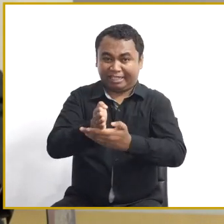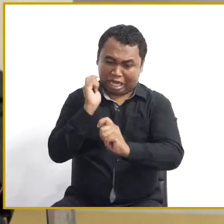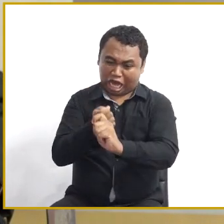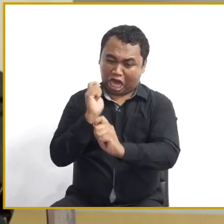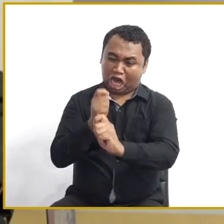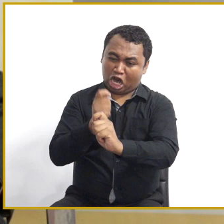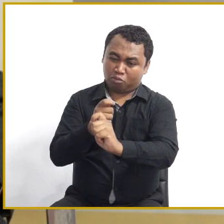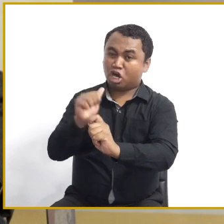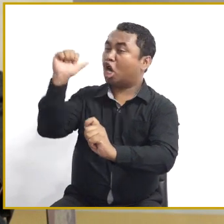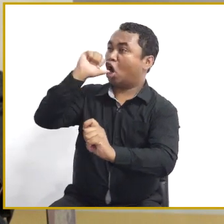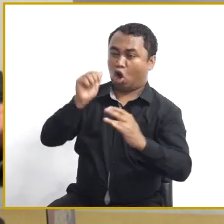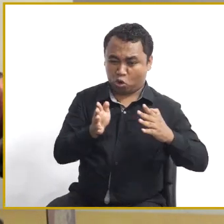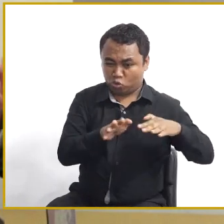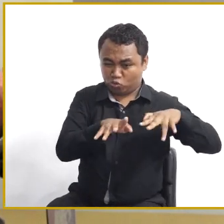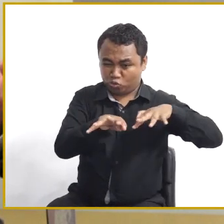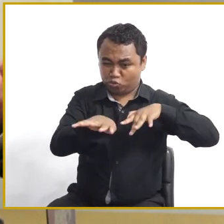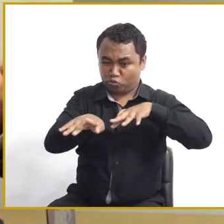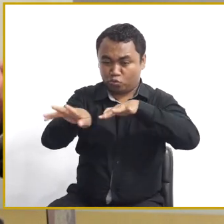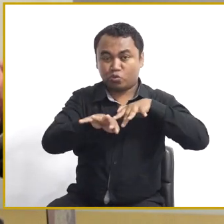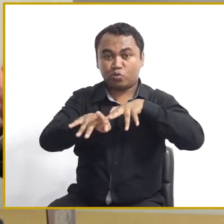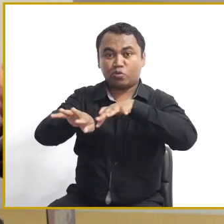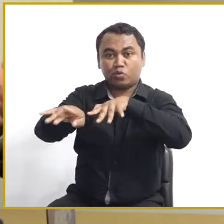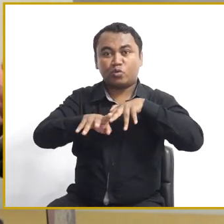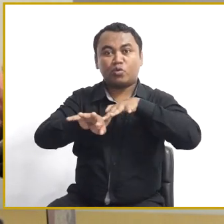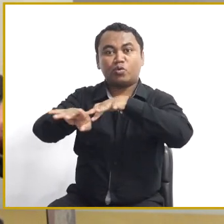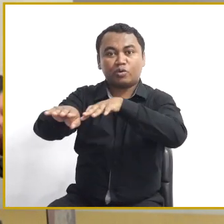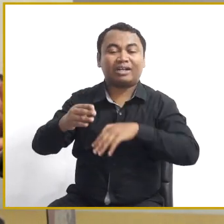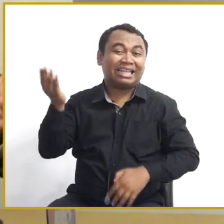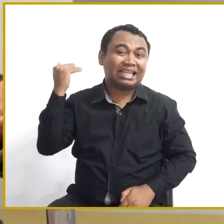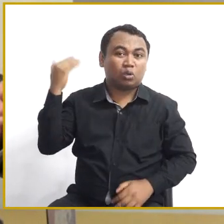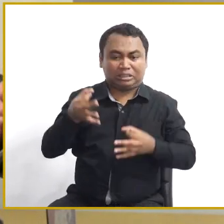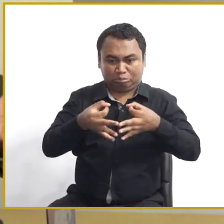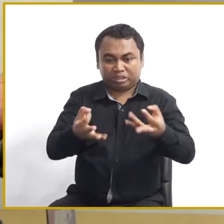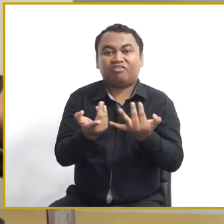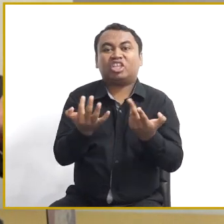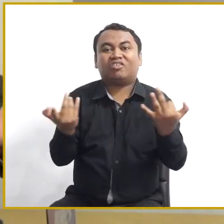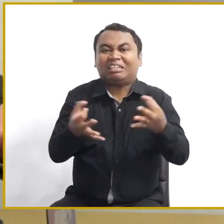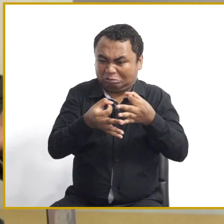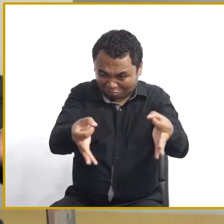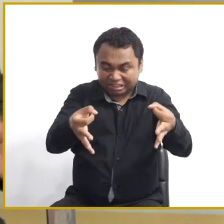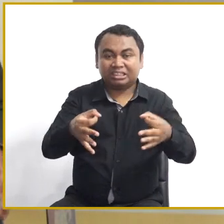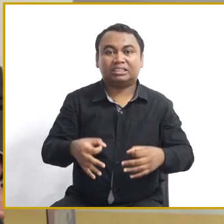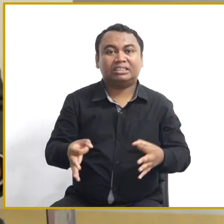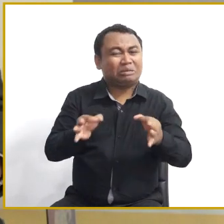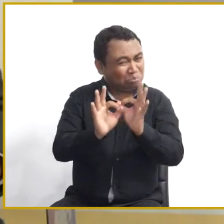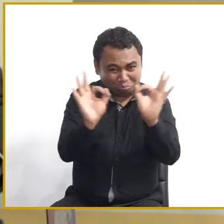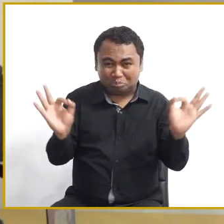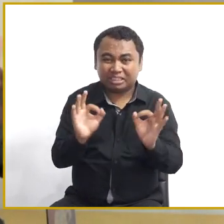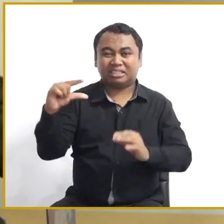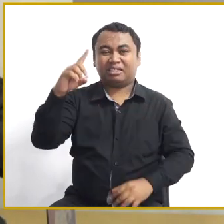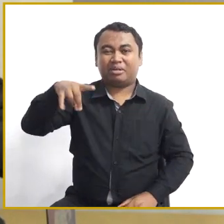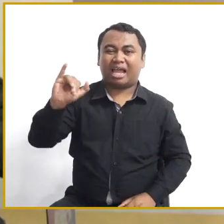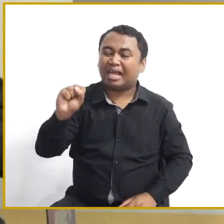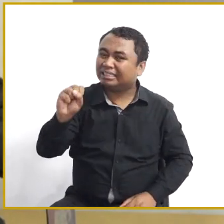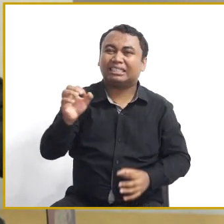dia vitany. Tamin'izany tsy nanana poclin izy, tsy nanana tracteur katerpiala, tsy nanana zany GPS zany izy, tsy